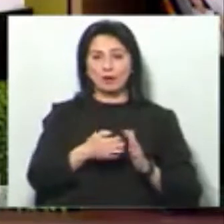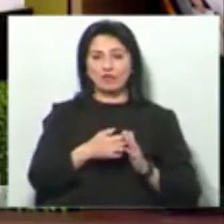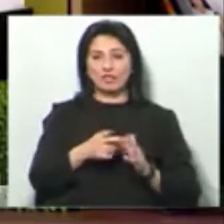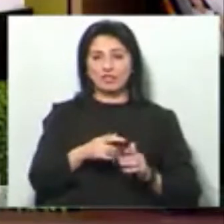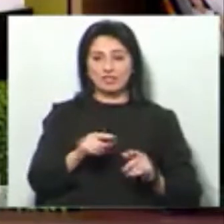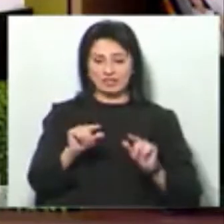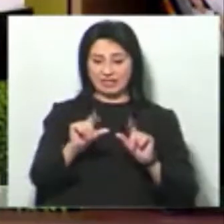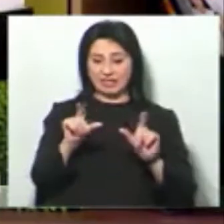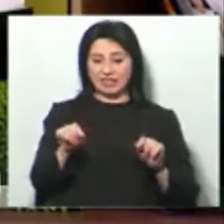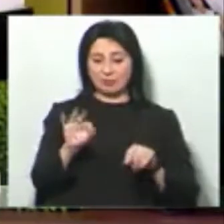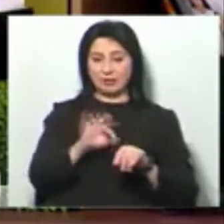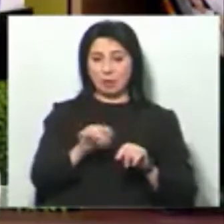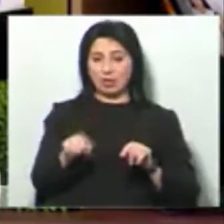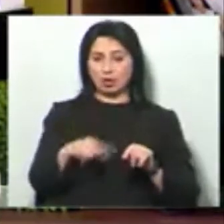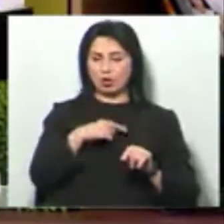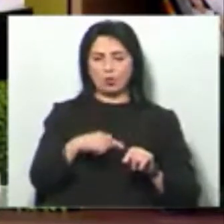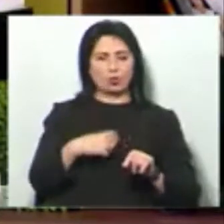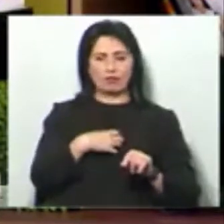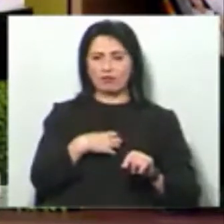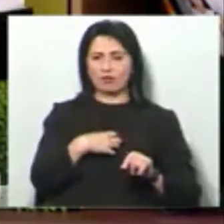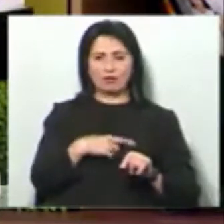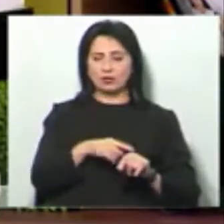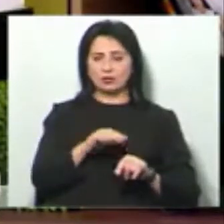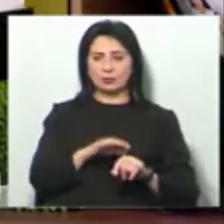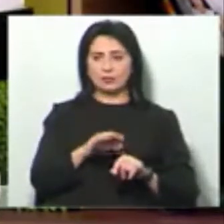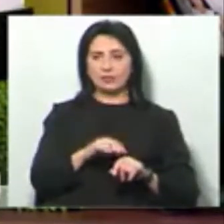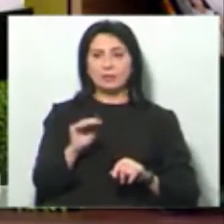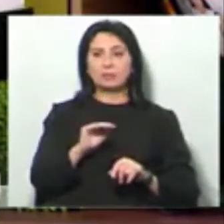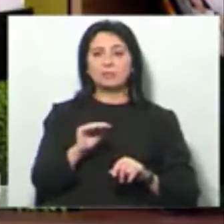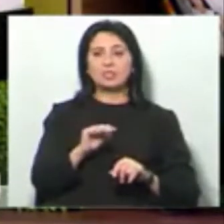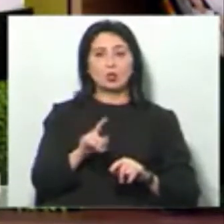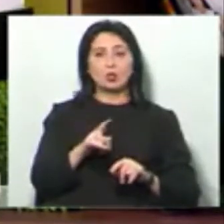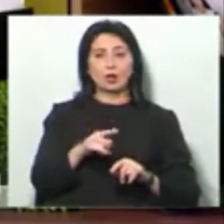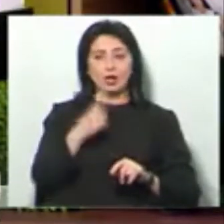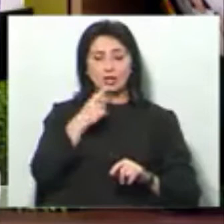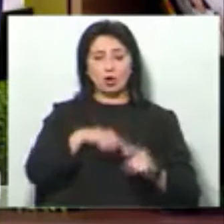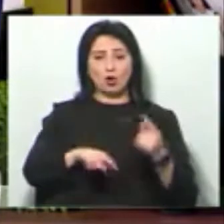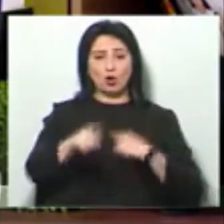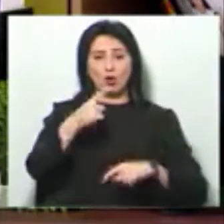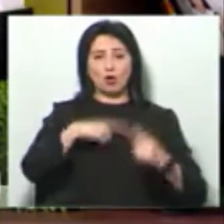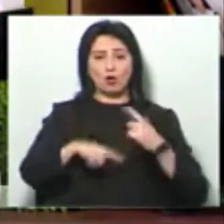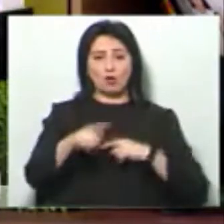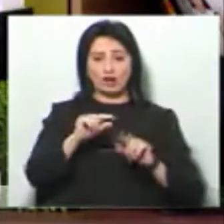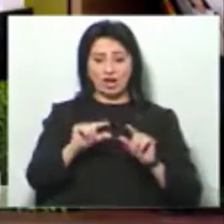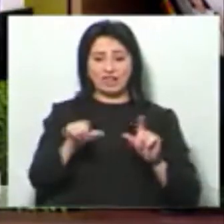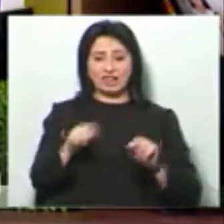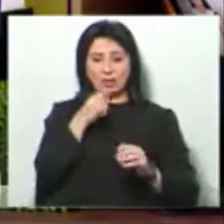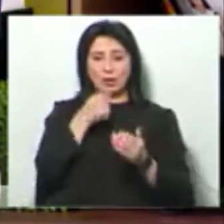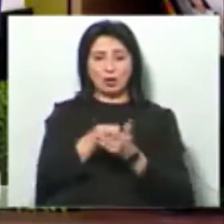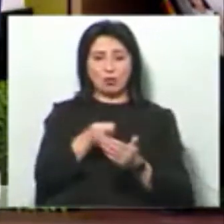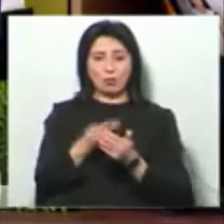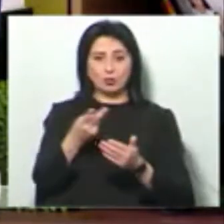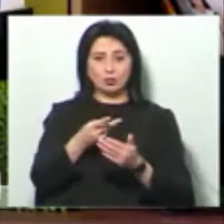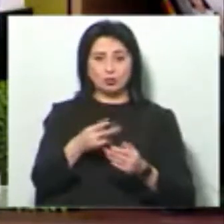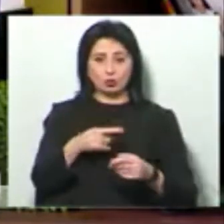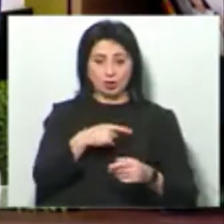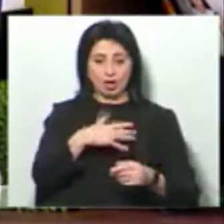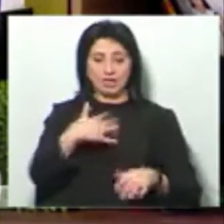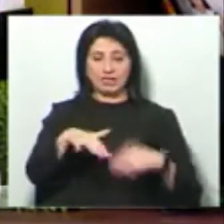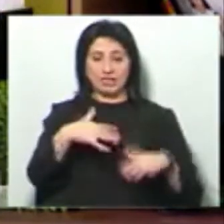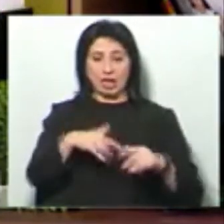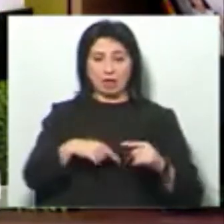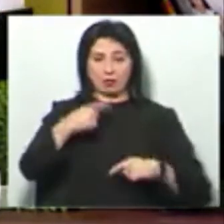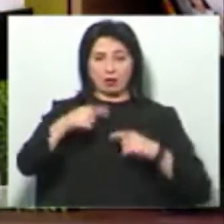თირკმლის პათოლოგია ესე ფიზიოლოგიური პროცესი და ფიზიოლოგიური მექანიზმი ჩვენთვის ცნობილი არის, რასაც შეიკუმშა